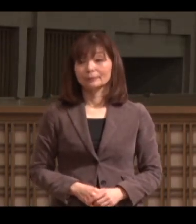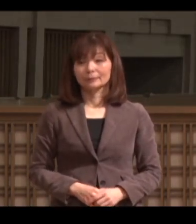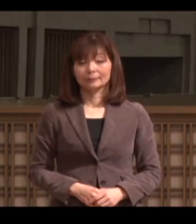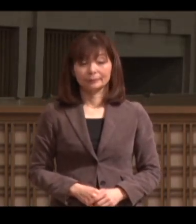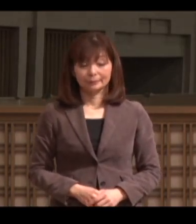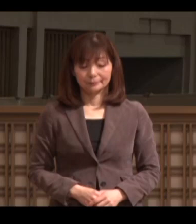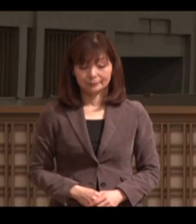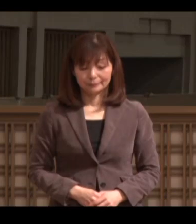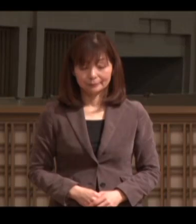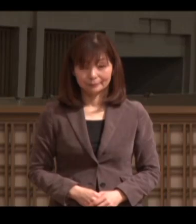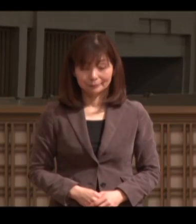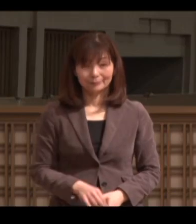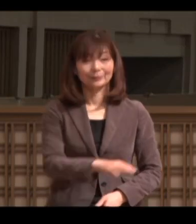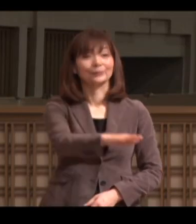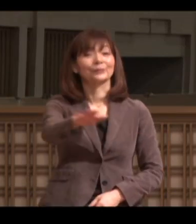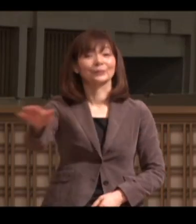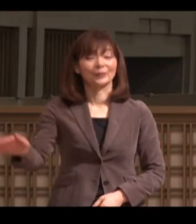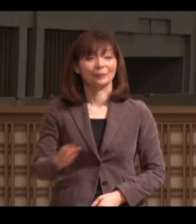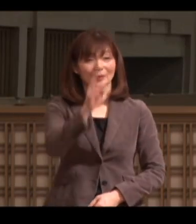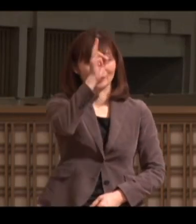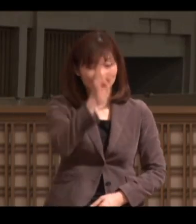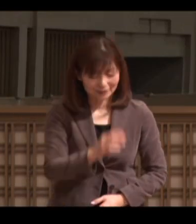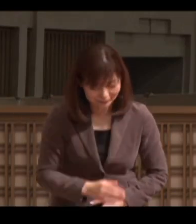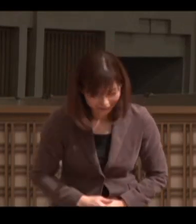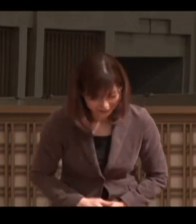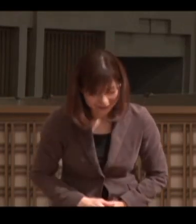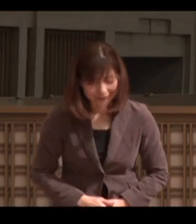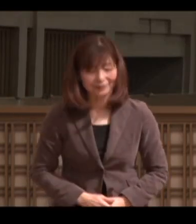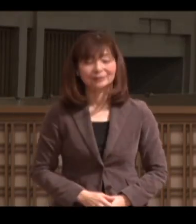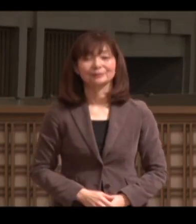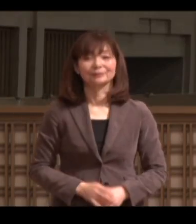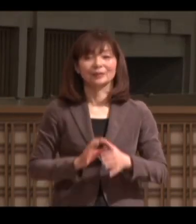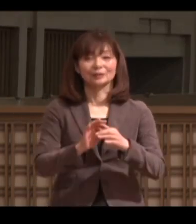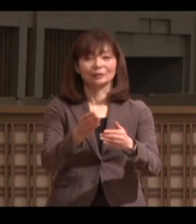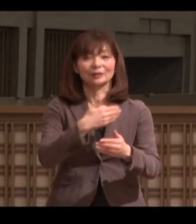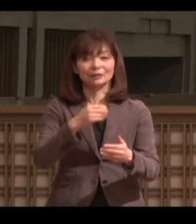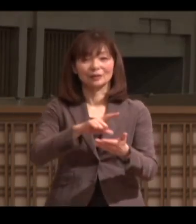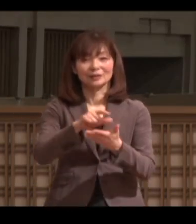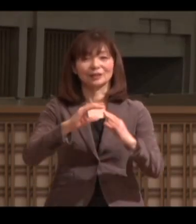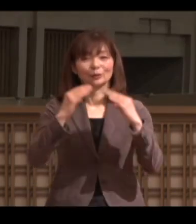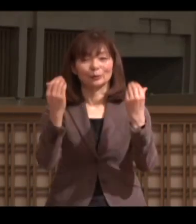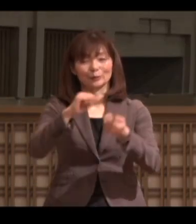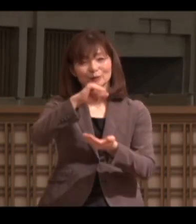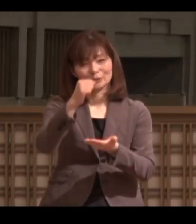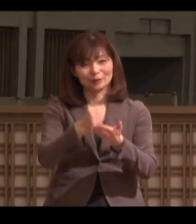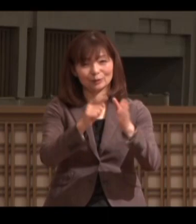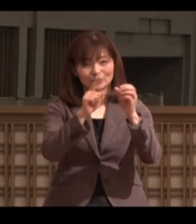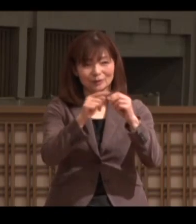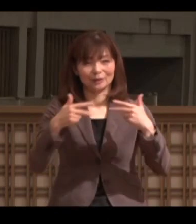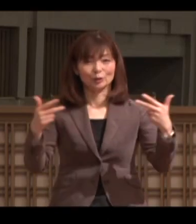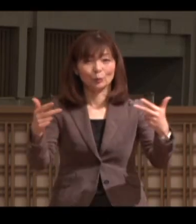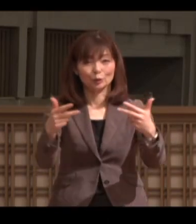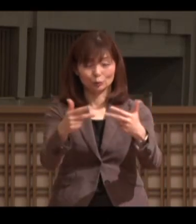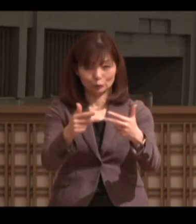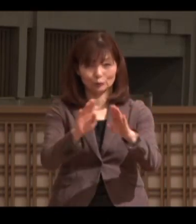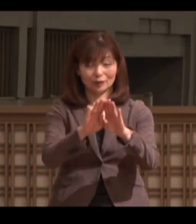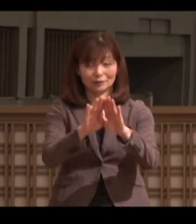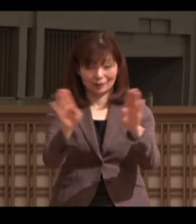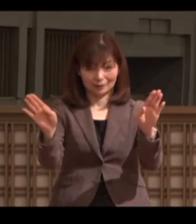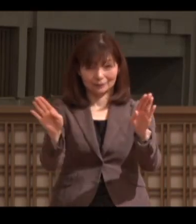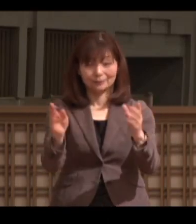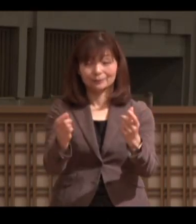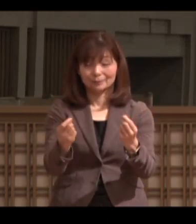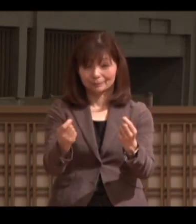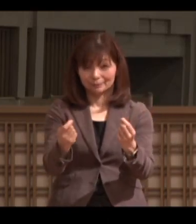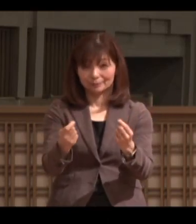ますはいどう皆様こんにちはえ持続家のナチコミュニティの実現に向けたシンポジウムの開催でござい